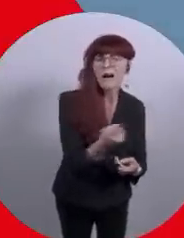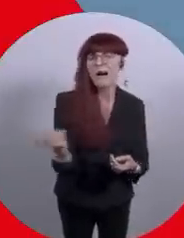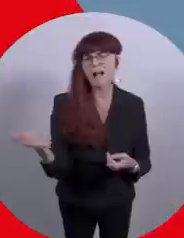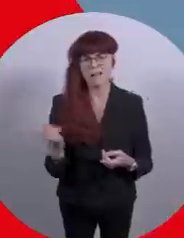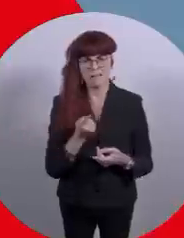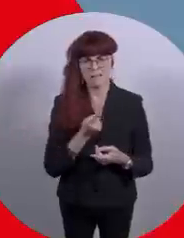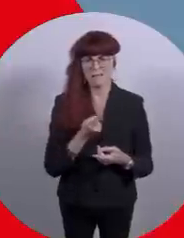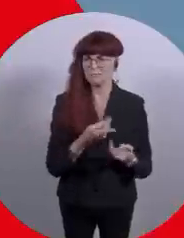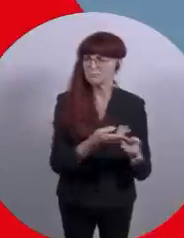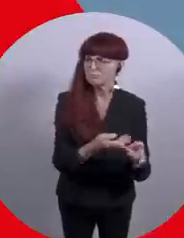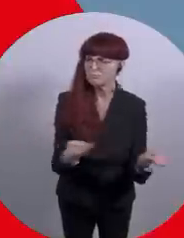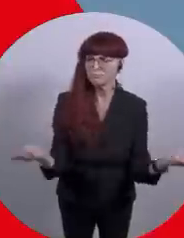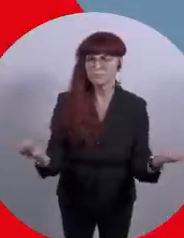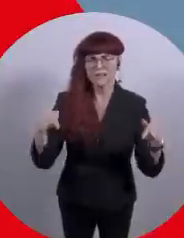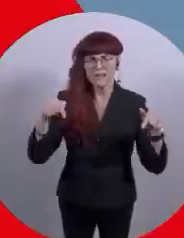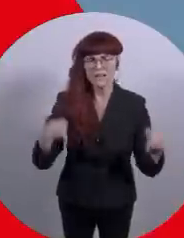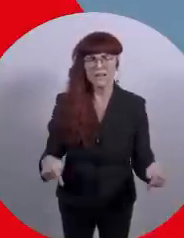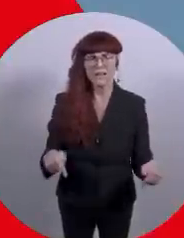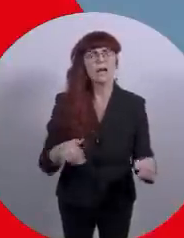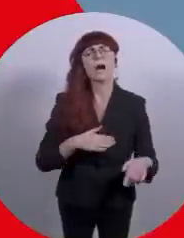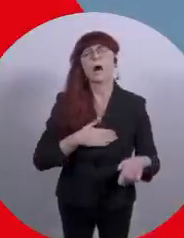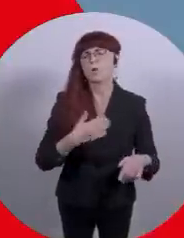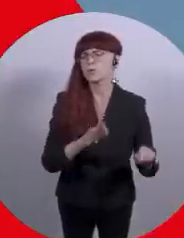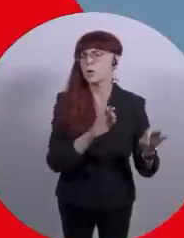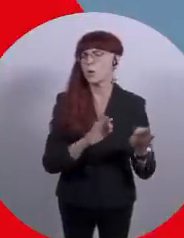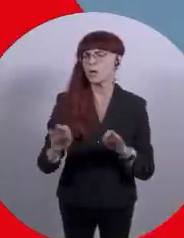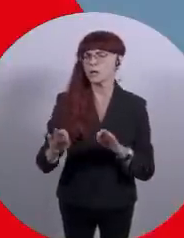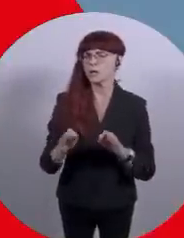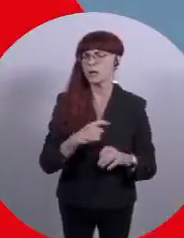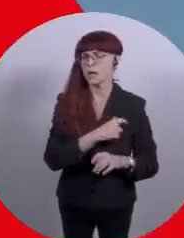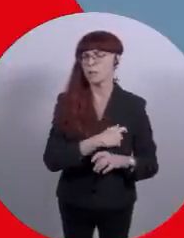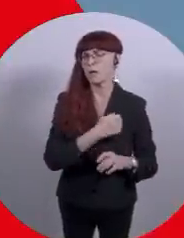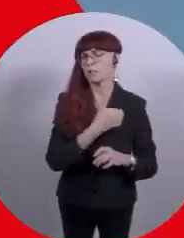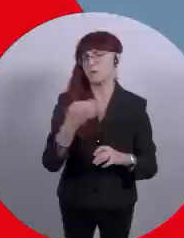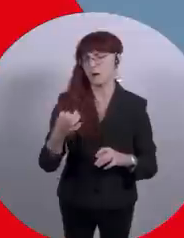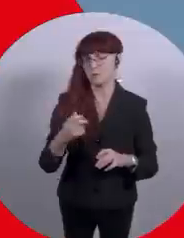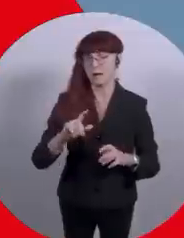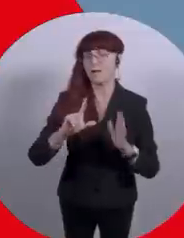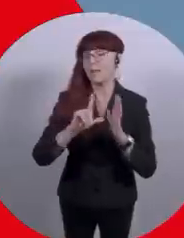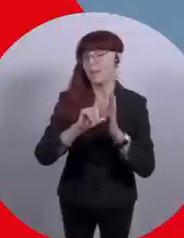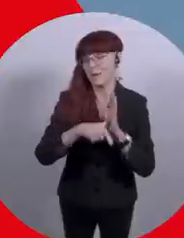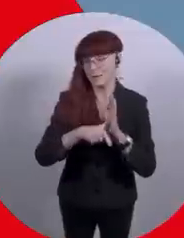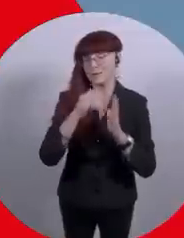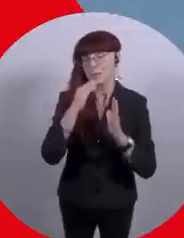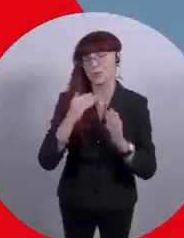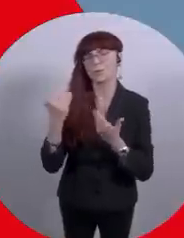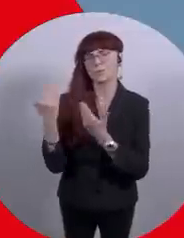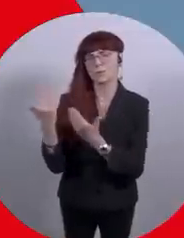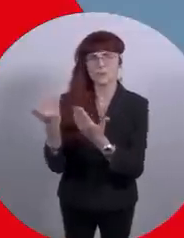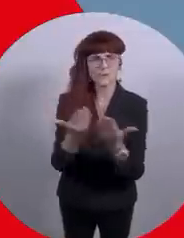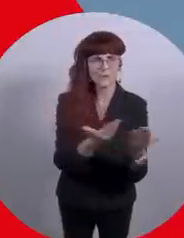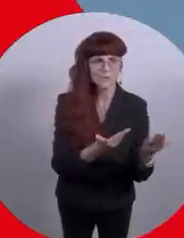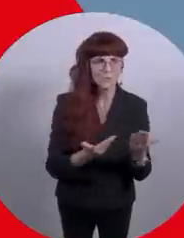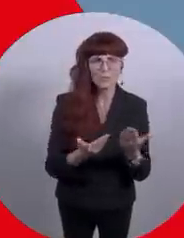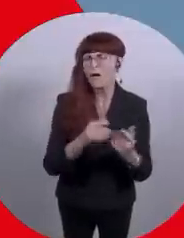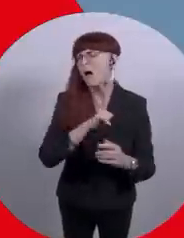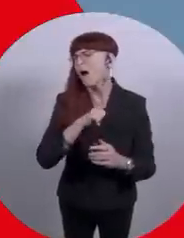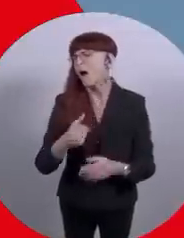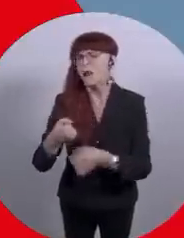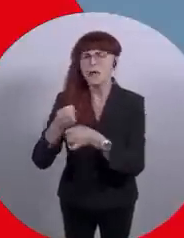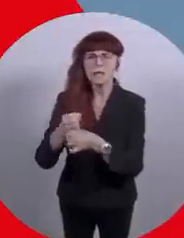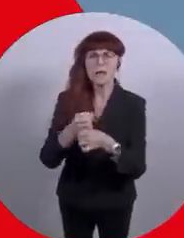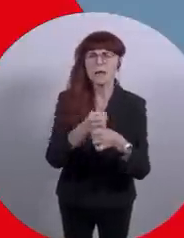beim außerordentlichen Parteitag hier in Linz begrüßen alle Delegierten